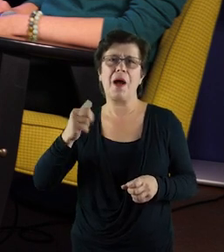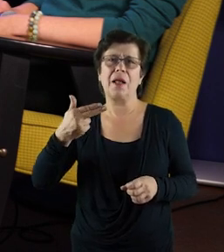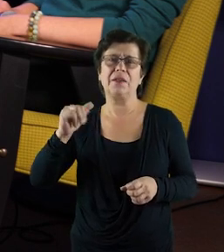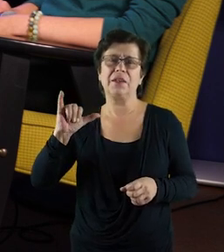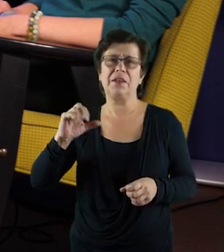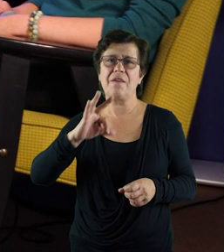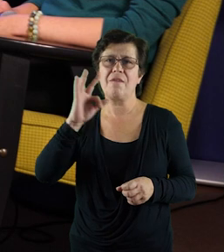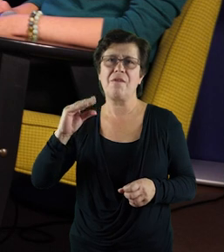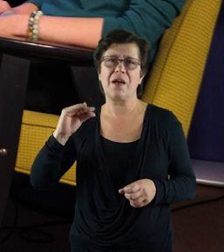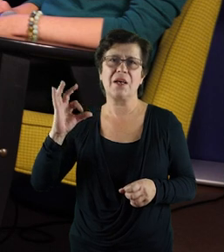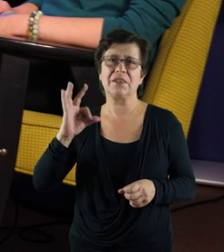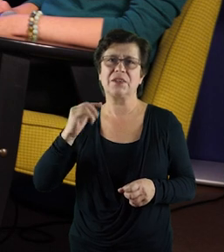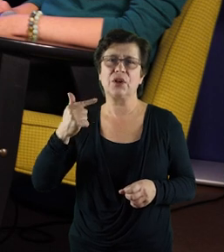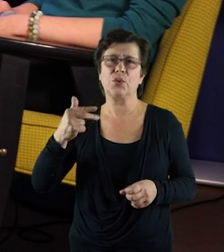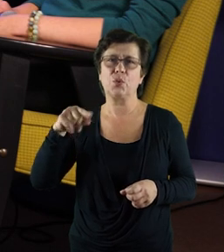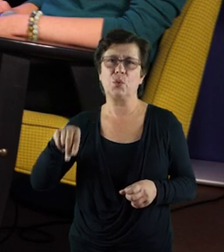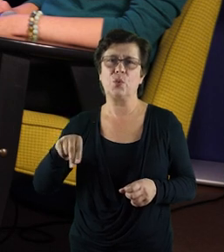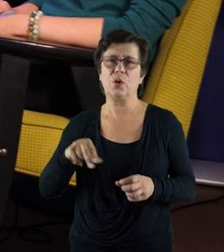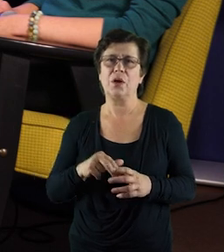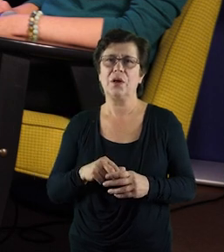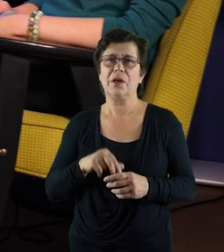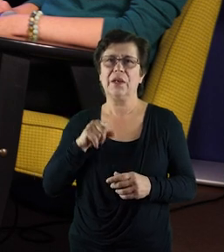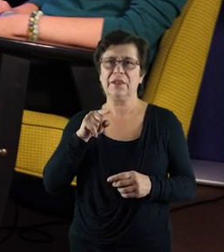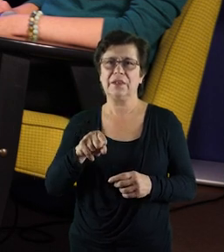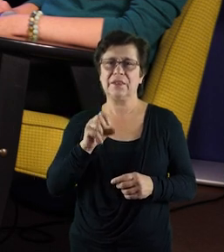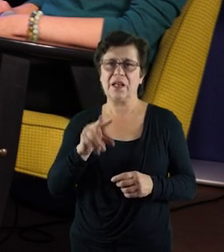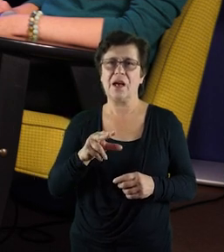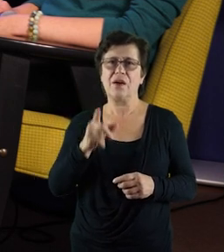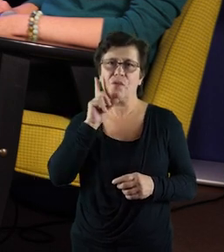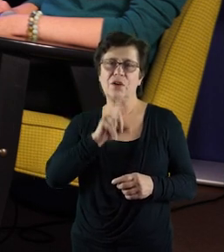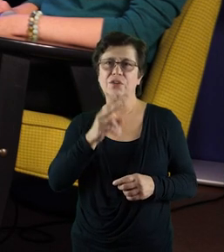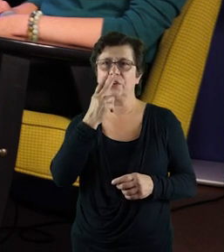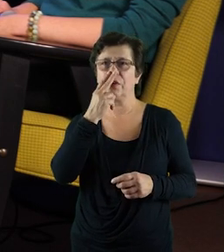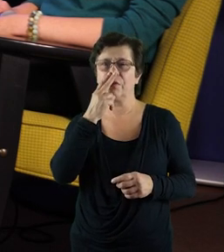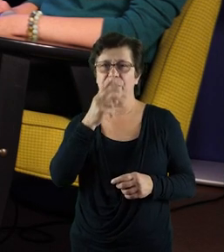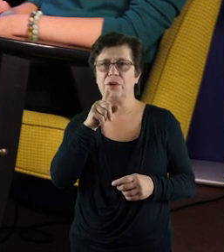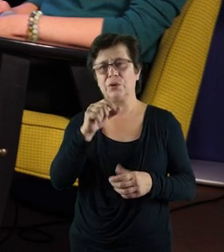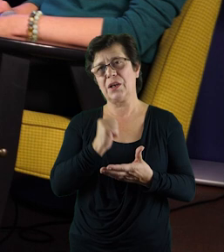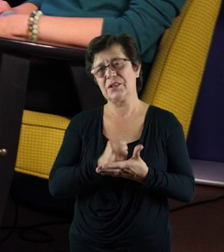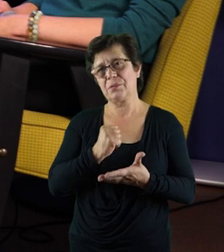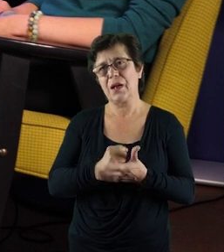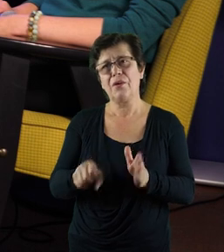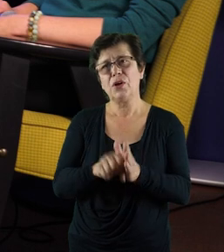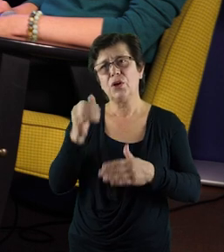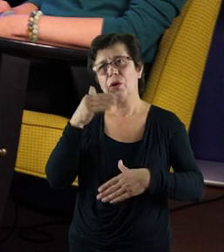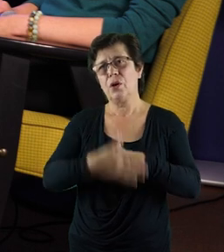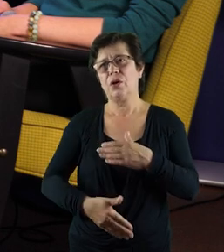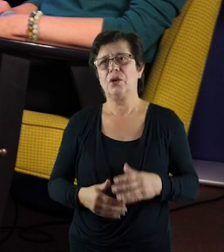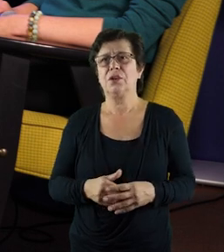wycofał. Nie. On do końca tak właśnie widział te sprawy. Natomiast